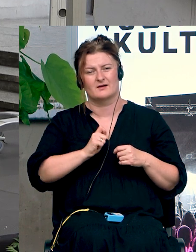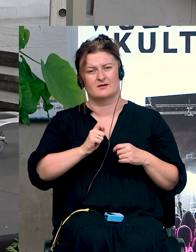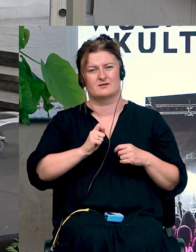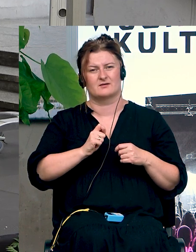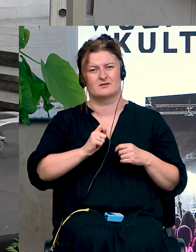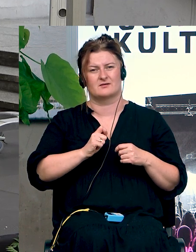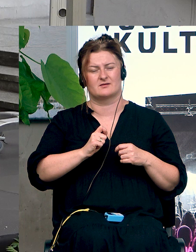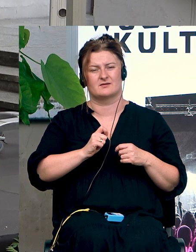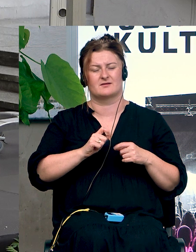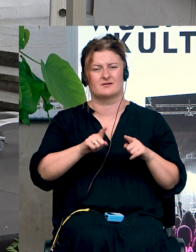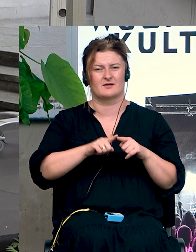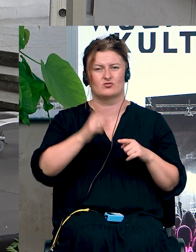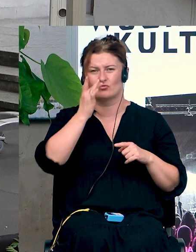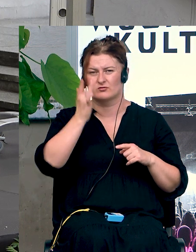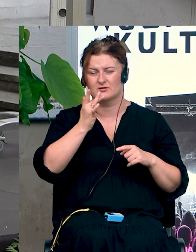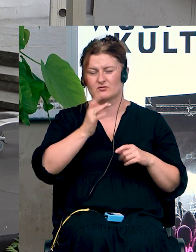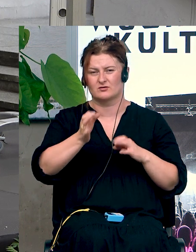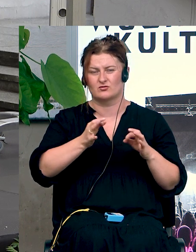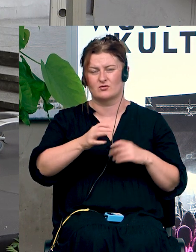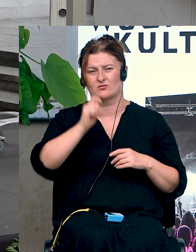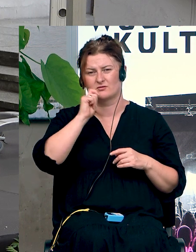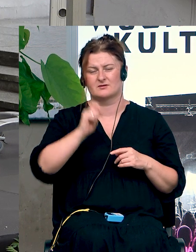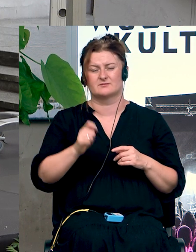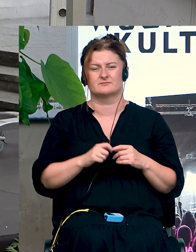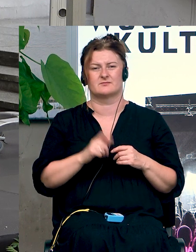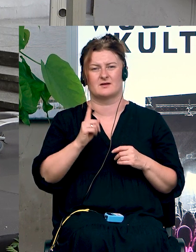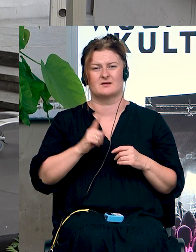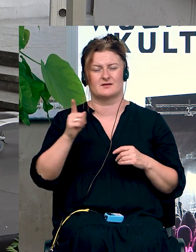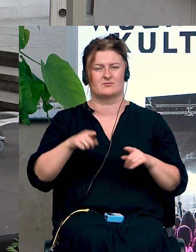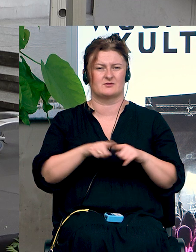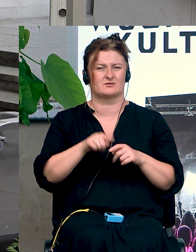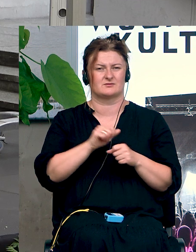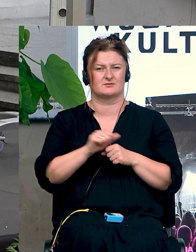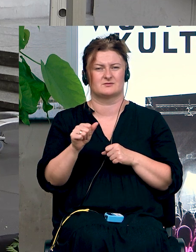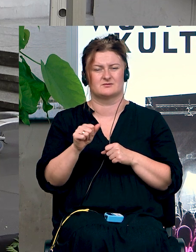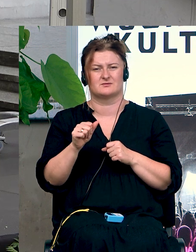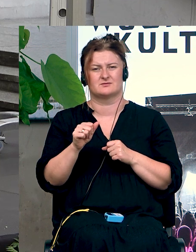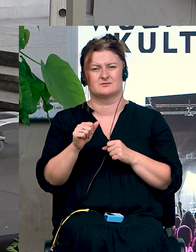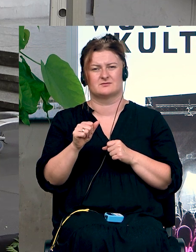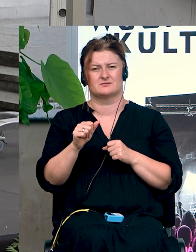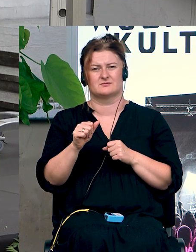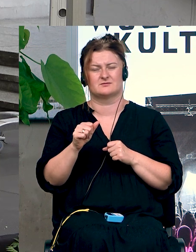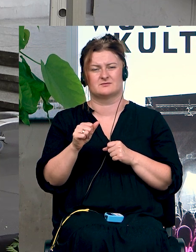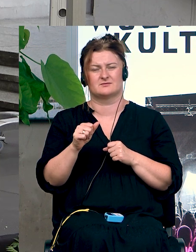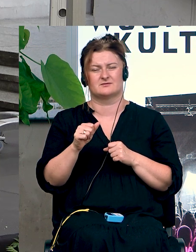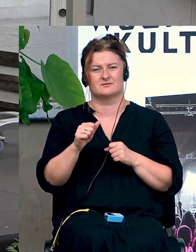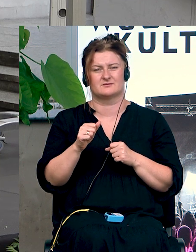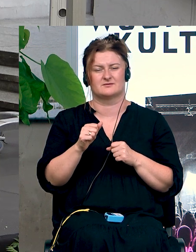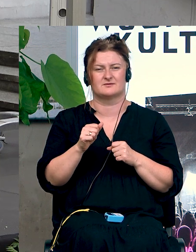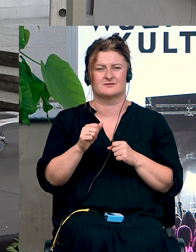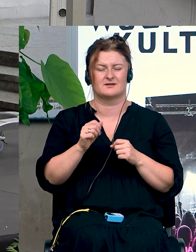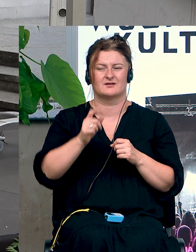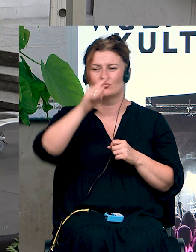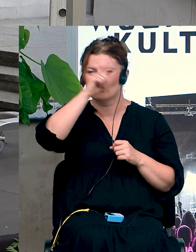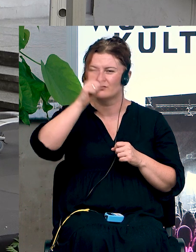там присвячена фантазійним великим істотам і групі маленьких дітей, які там розв'язують певні проблеми і